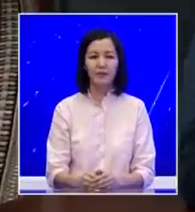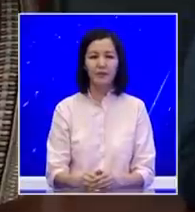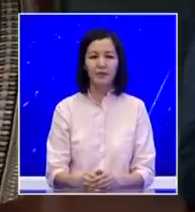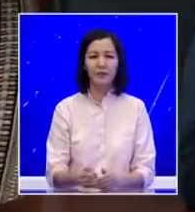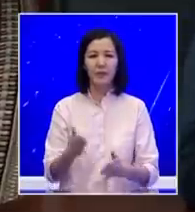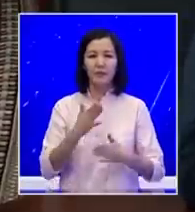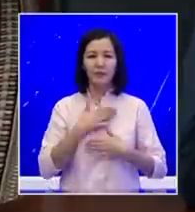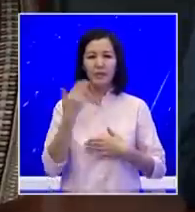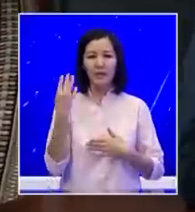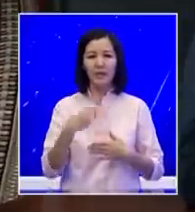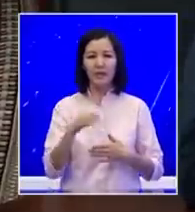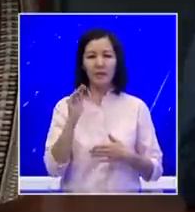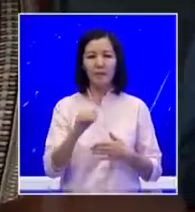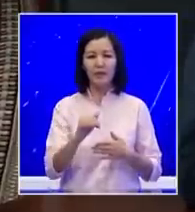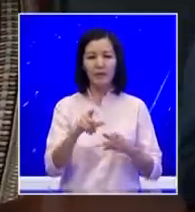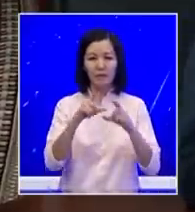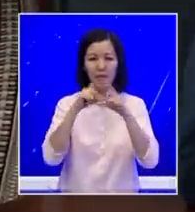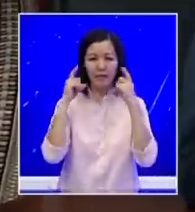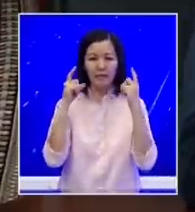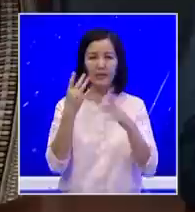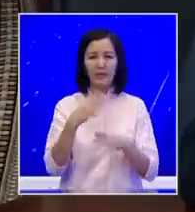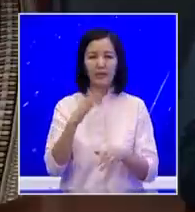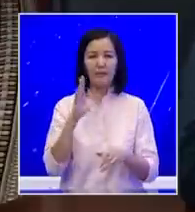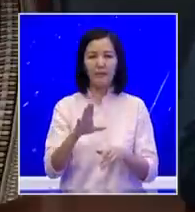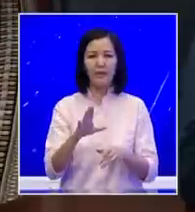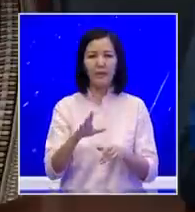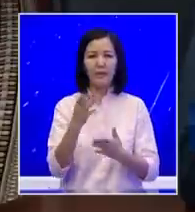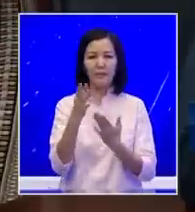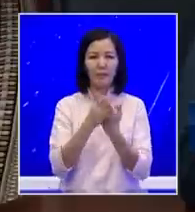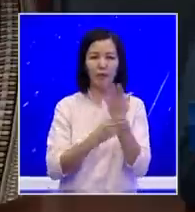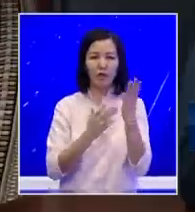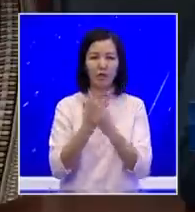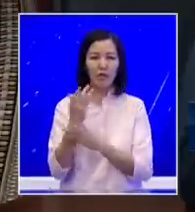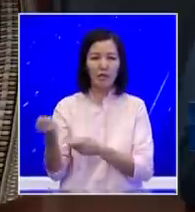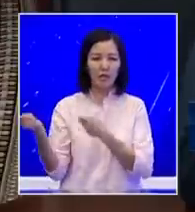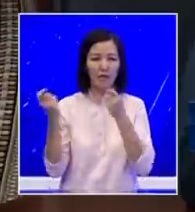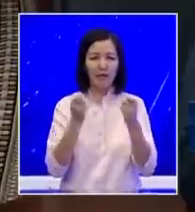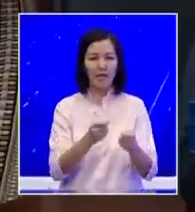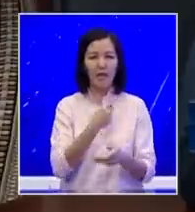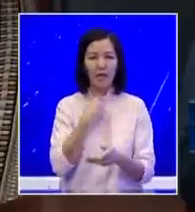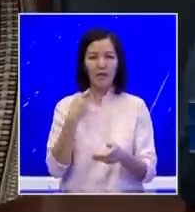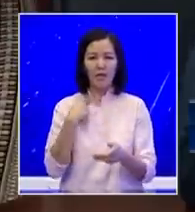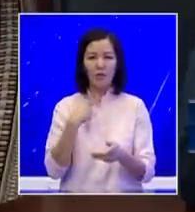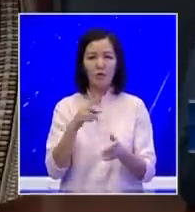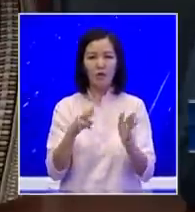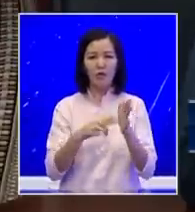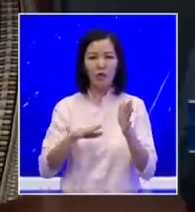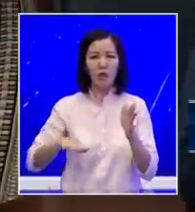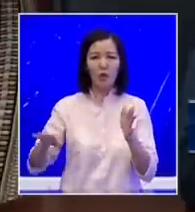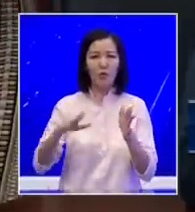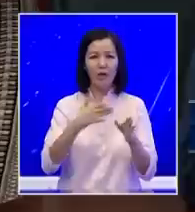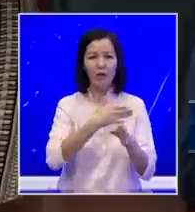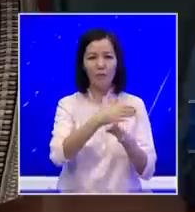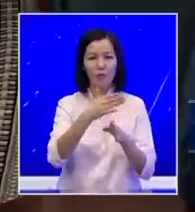Бізге 40 000 маска, 40 000 респираторлар, 30 000 перчатка келіп түсті. Мұның барлығы Талдықорған мен жеті ауданға бөлініп